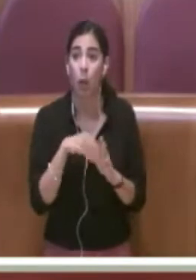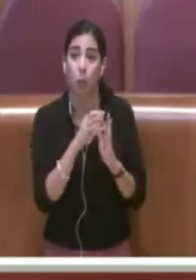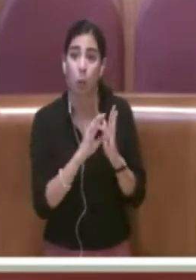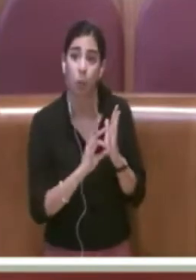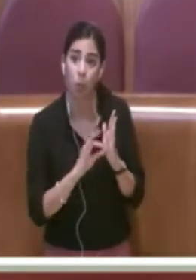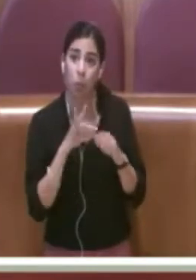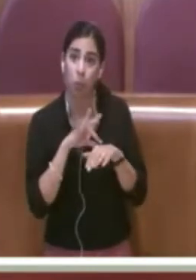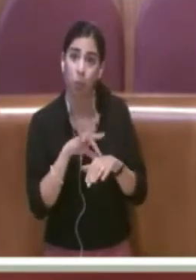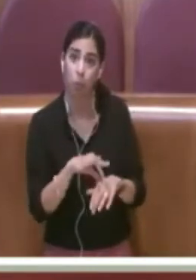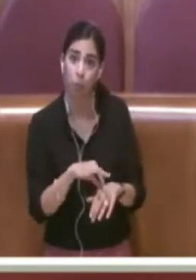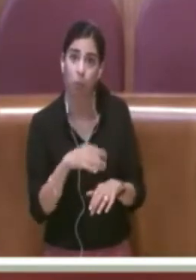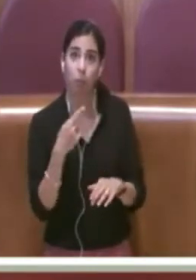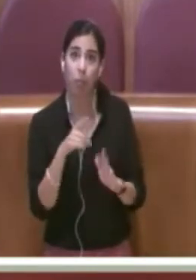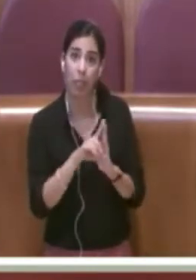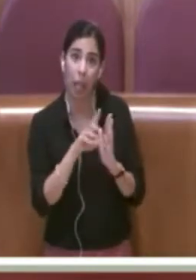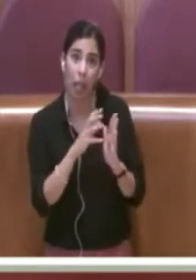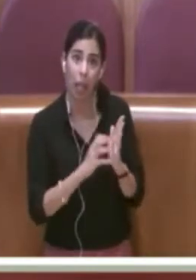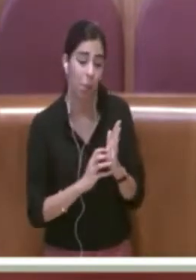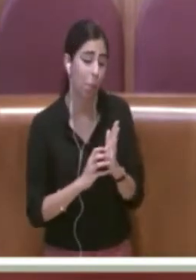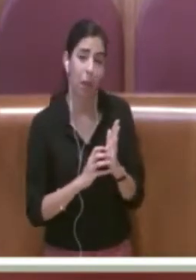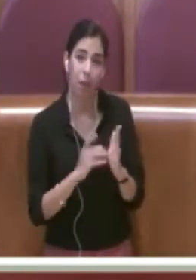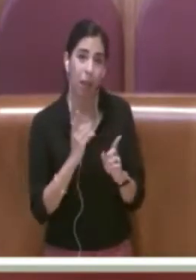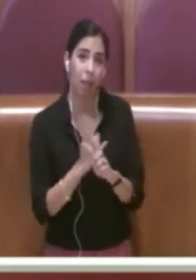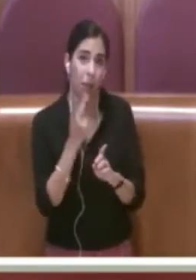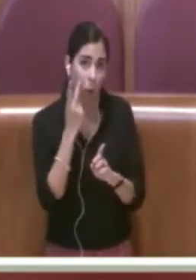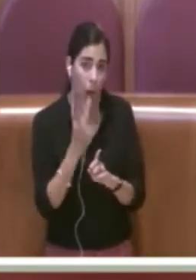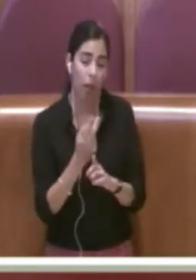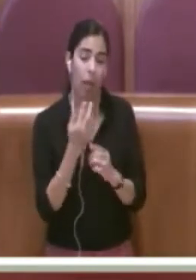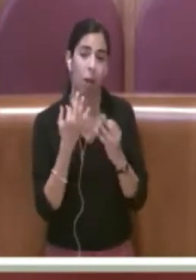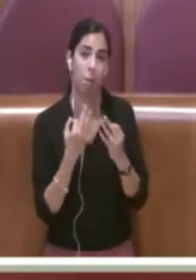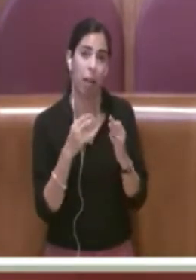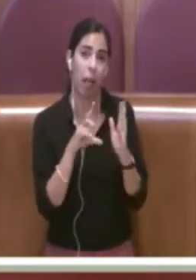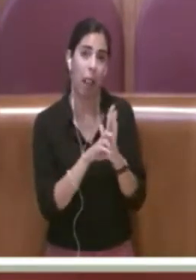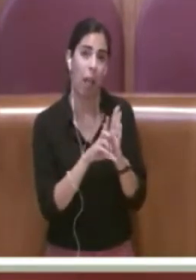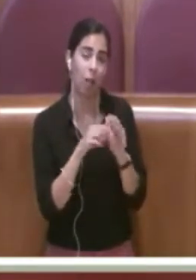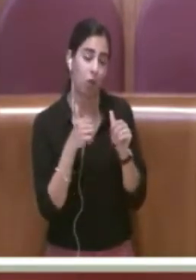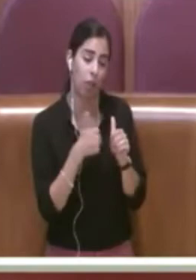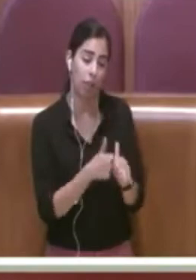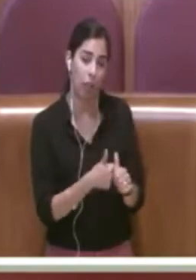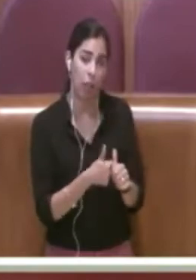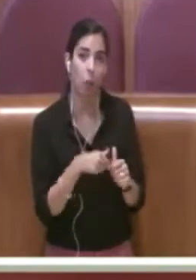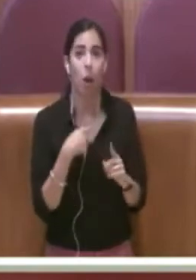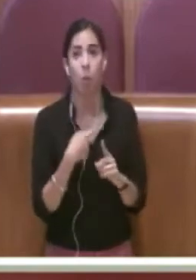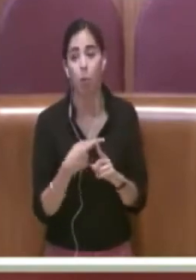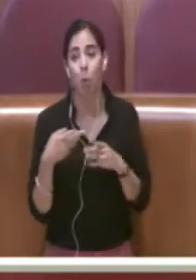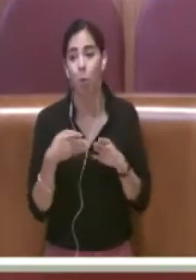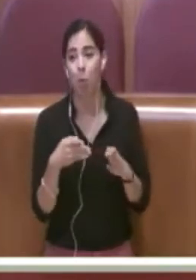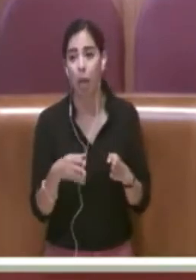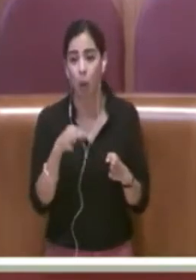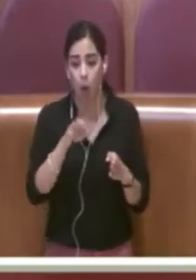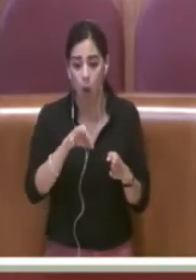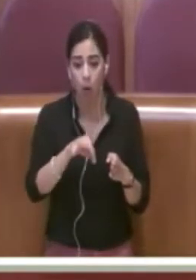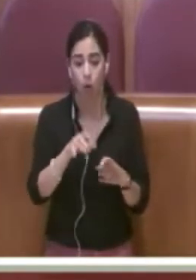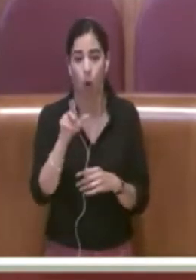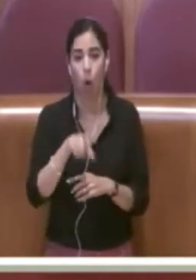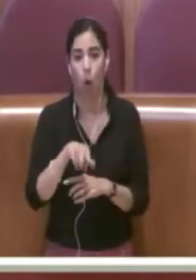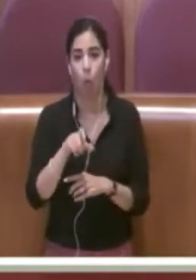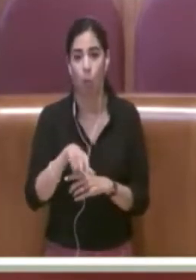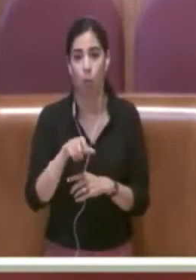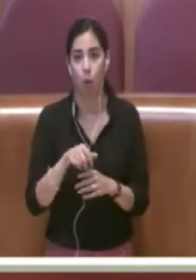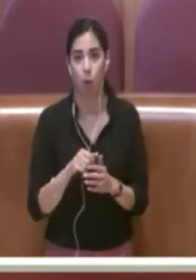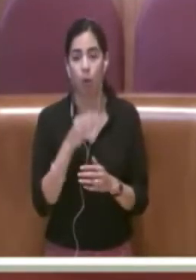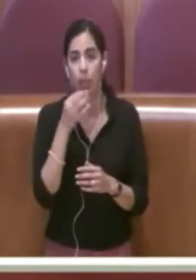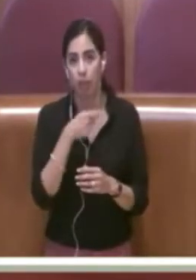indirizzo devono fare i conti con quelle che sono le norme e quelli che sono i percorsi dovuti, quindi